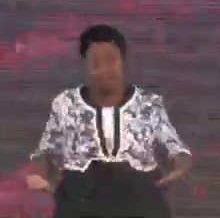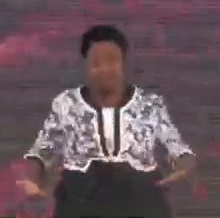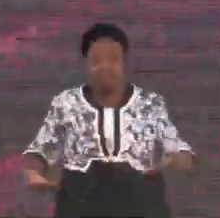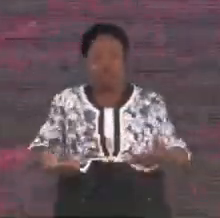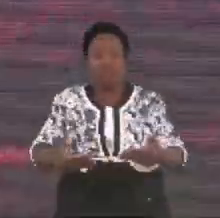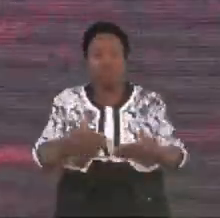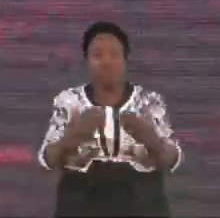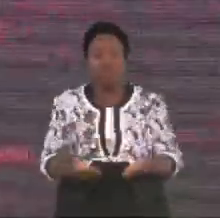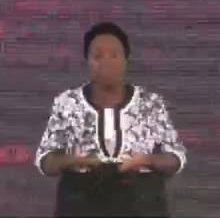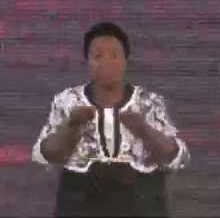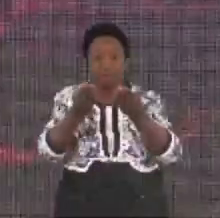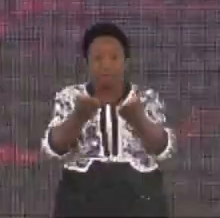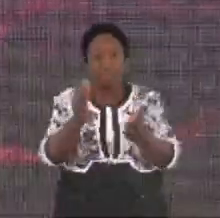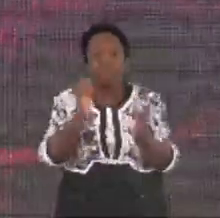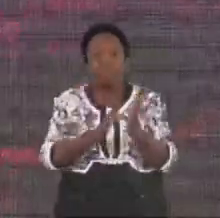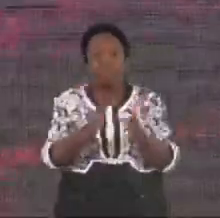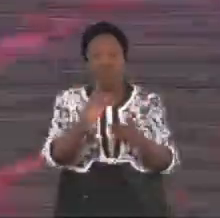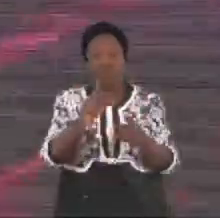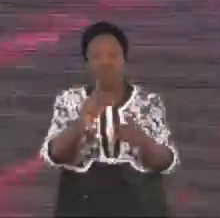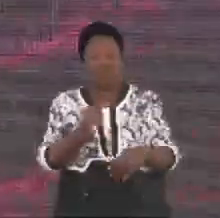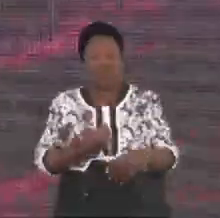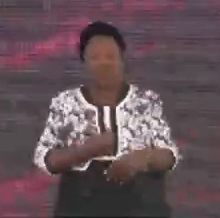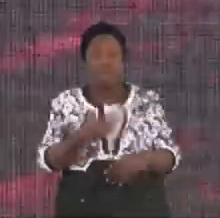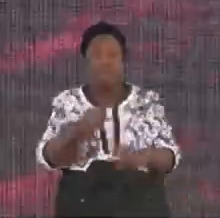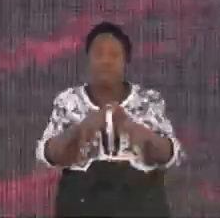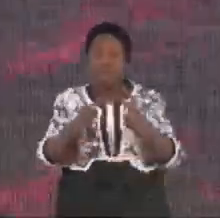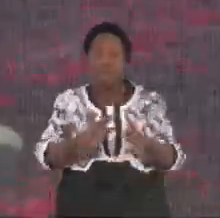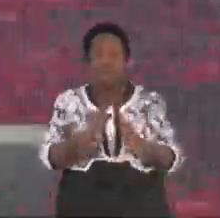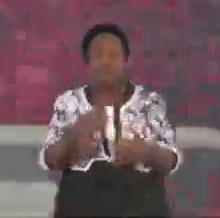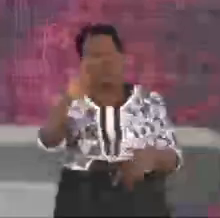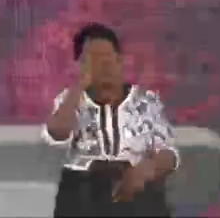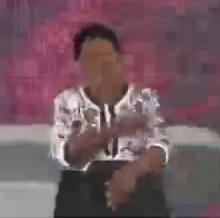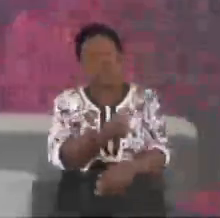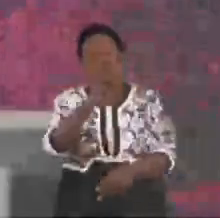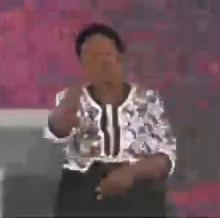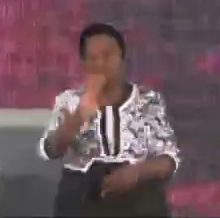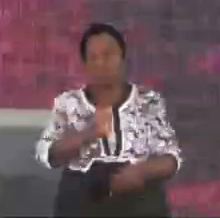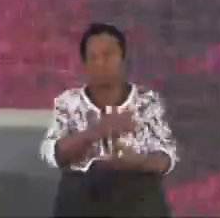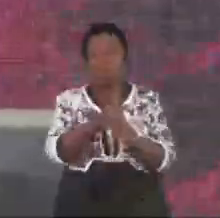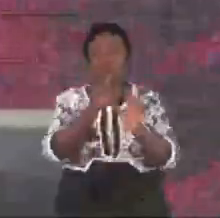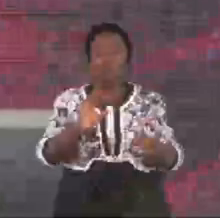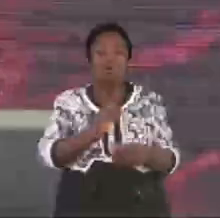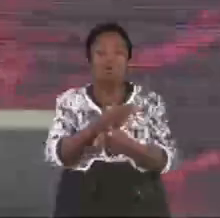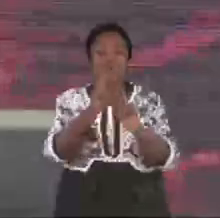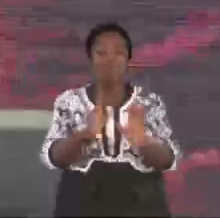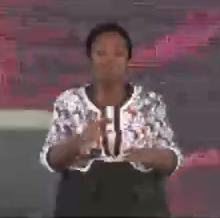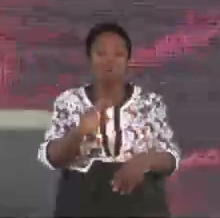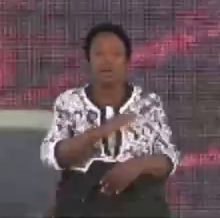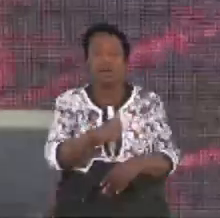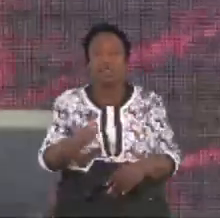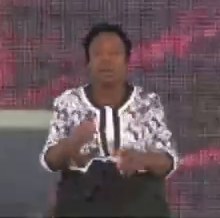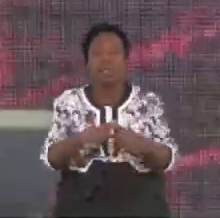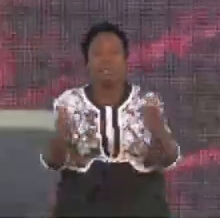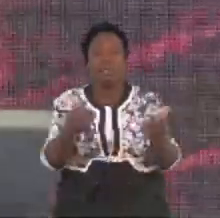Et il a introduit et présenté Jésus, le Fils de Dieu, le Sauveur, le Rédempteur, notre